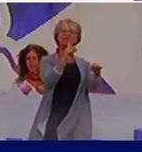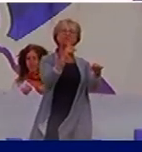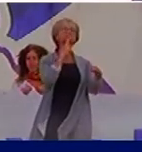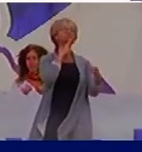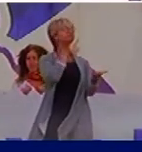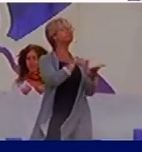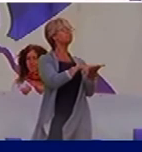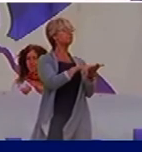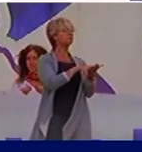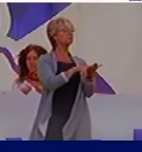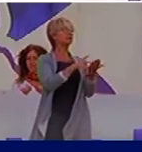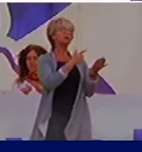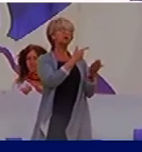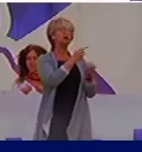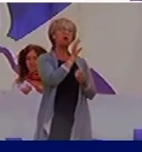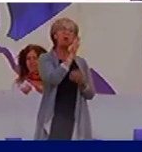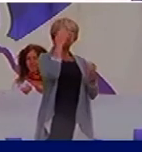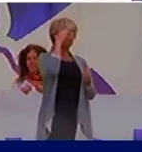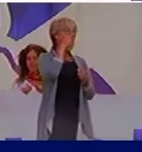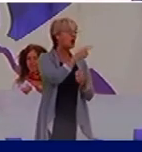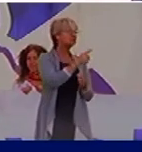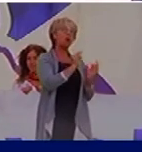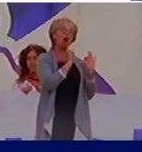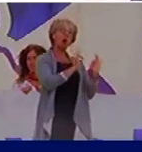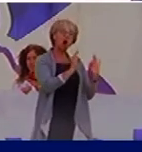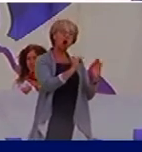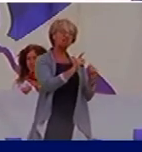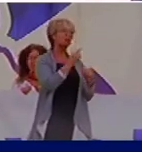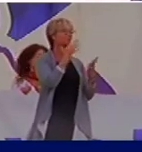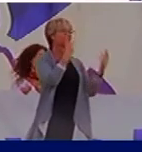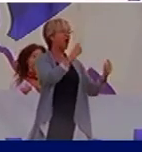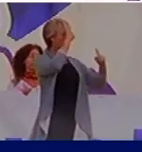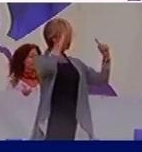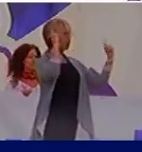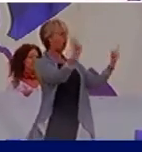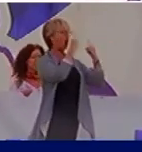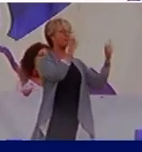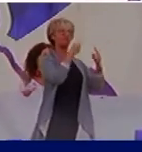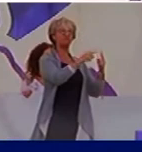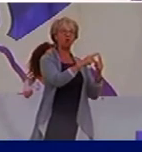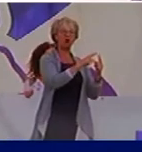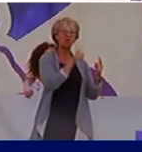afferma così la polizia non può più fare quello che vuole.